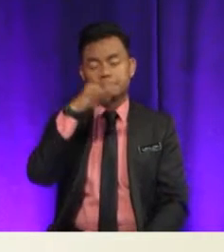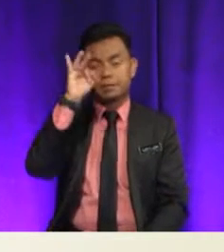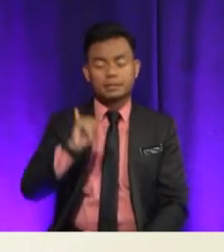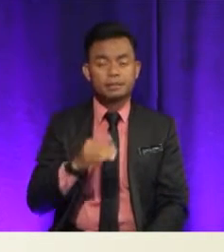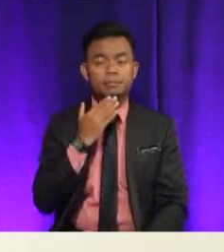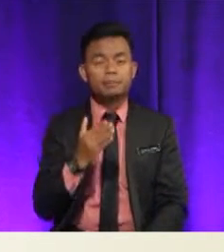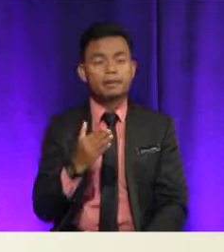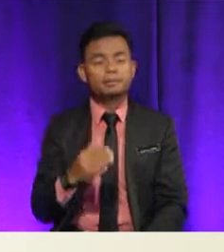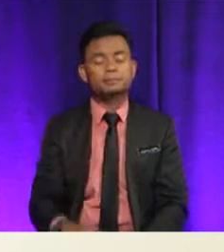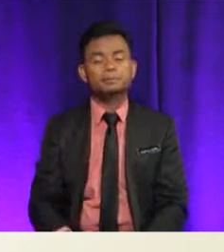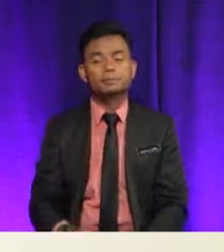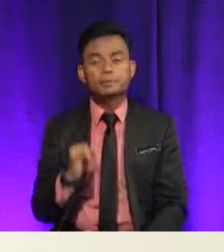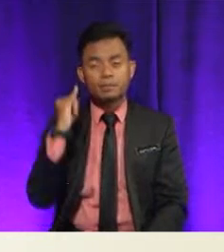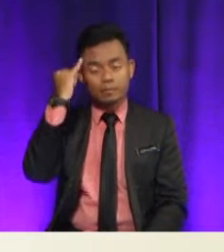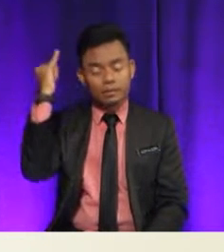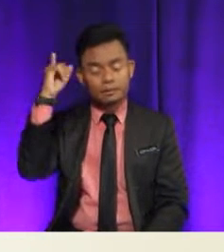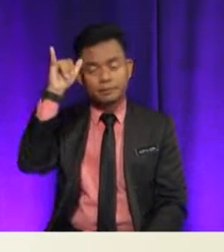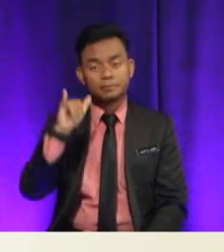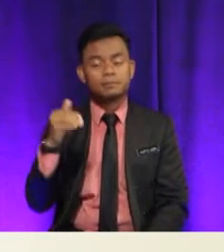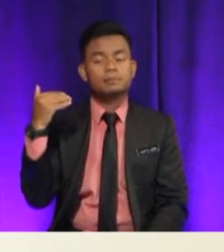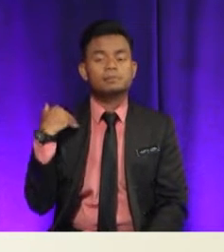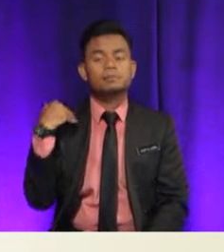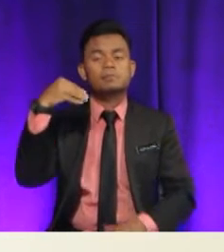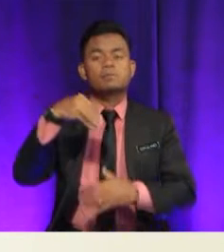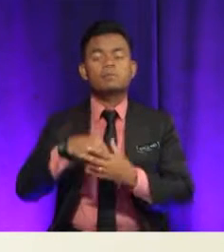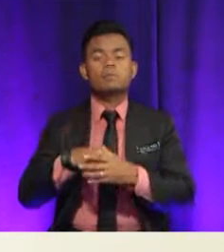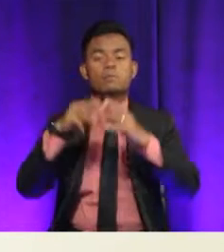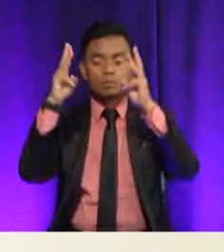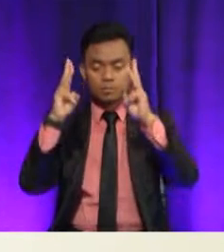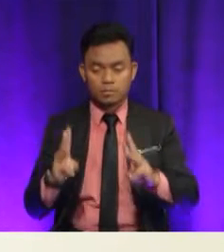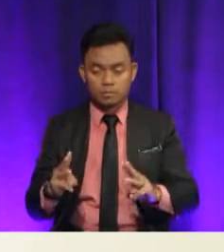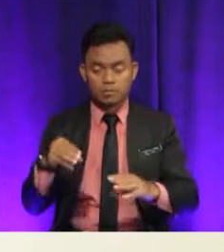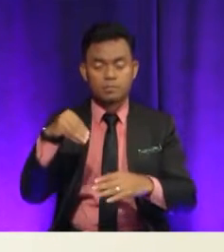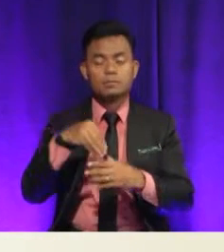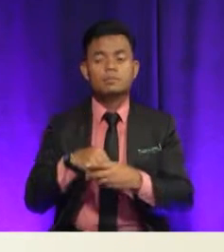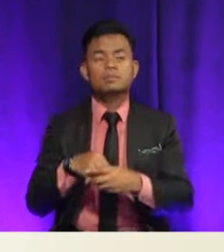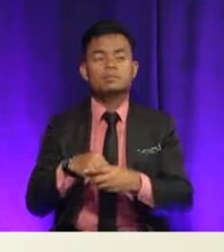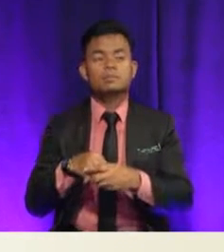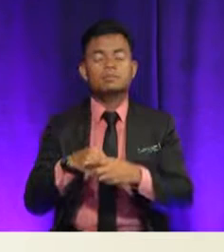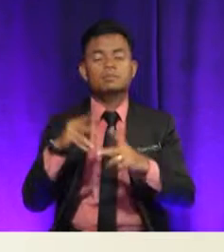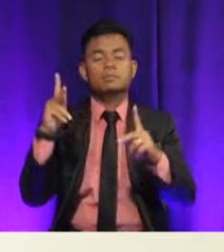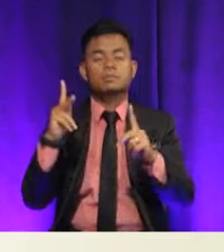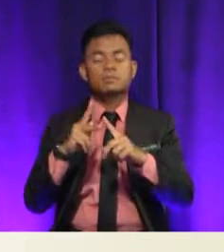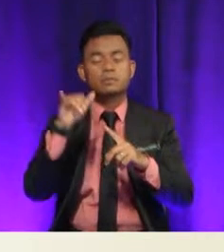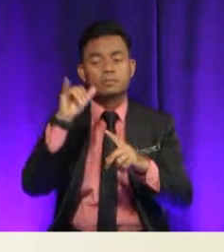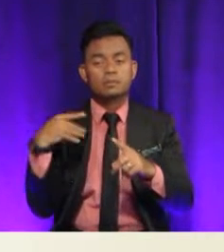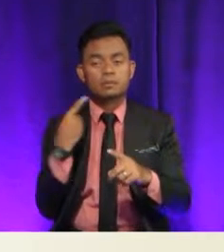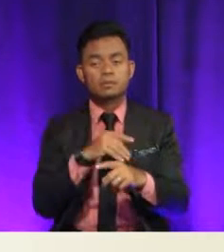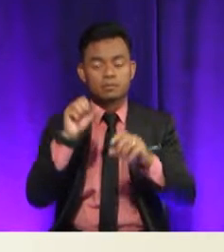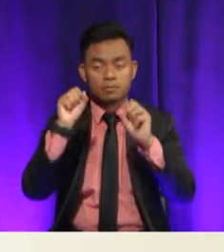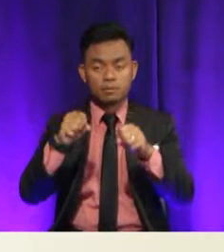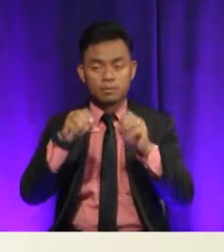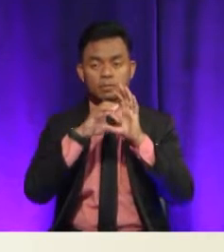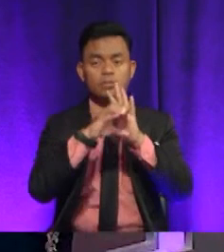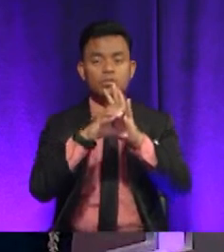ada pada watak-watak dalam sebuah karya yang kita boleh contohin oke yang